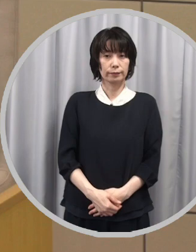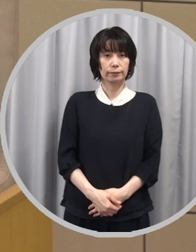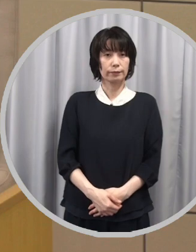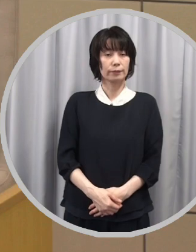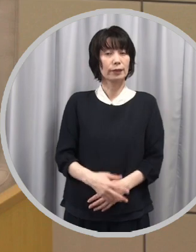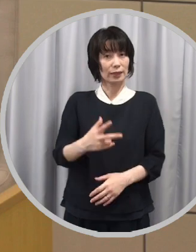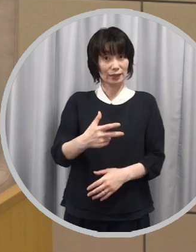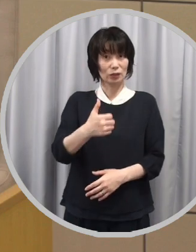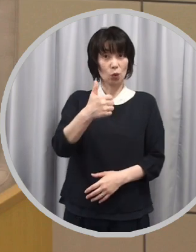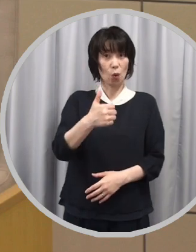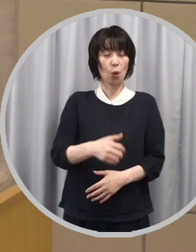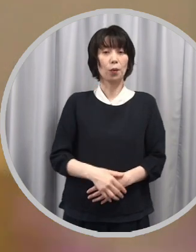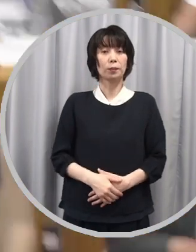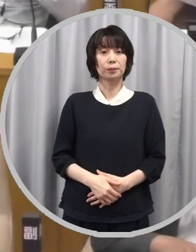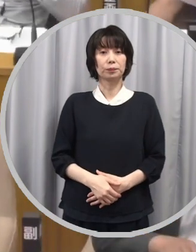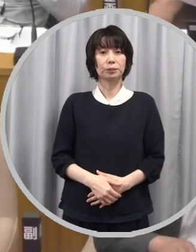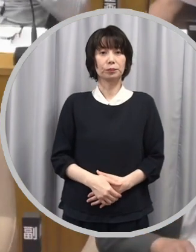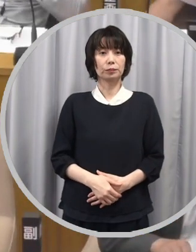加藤市長。